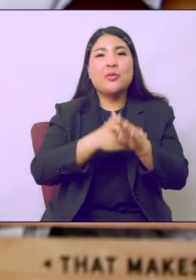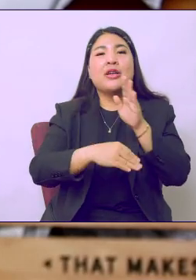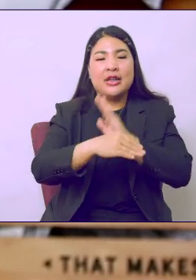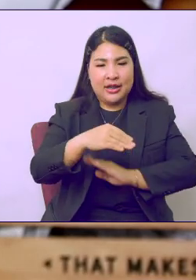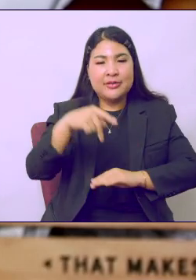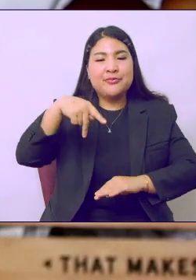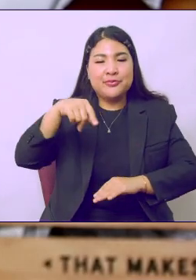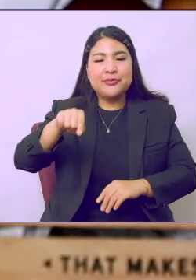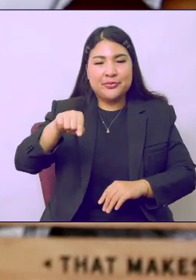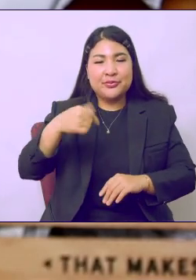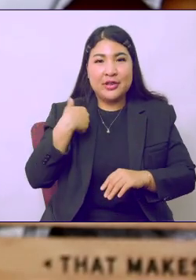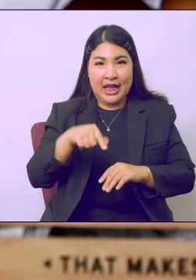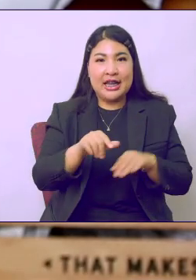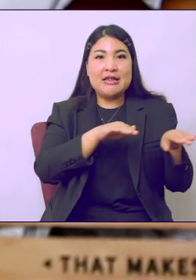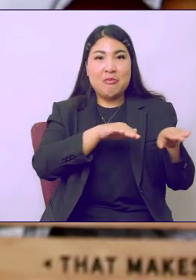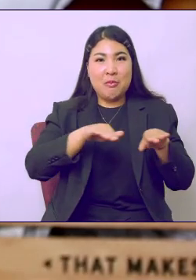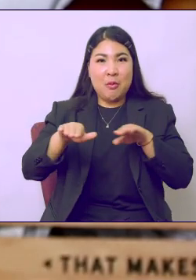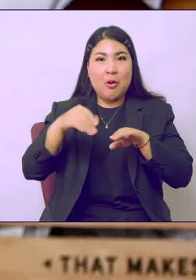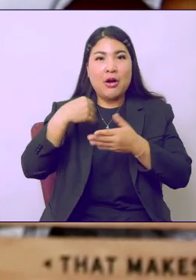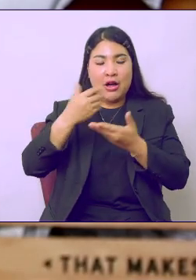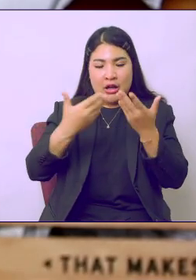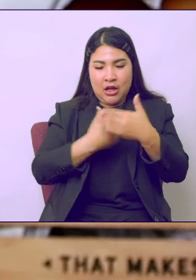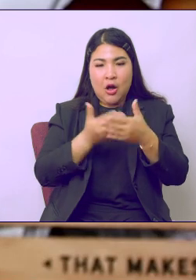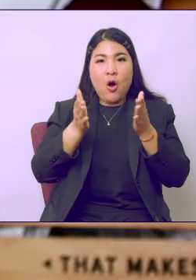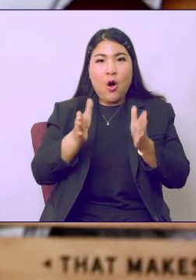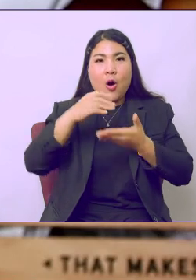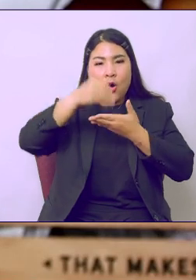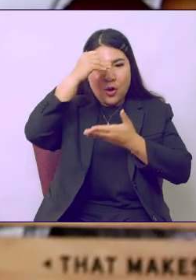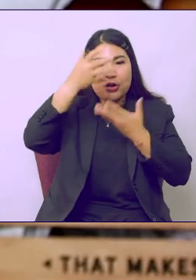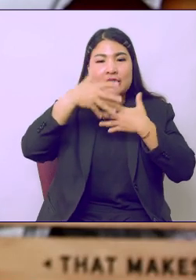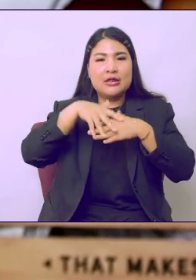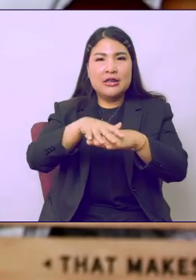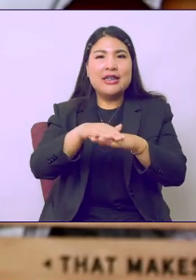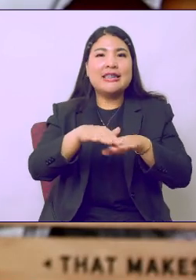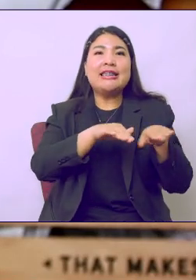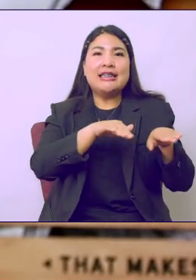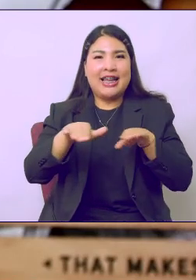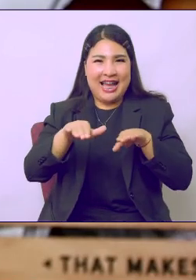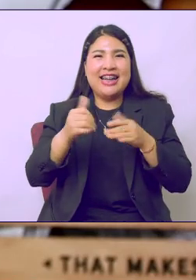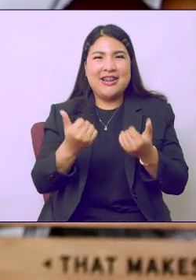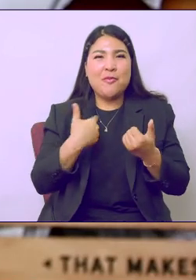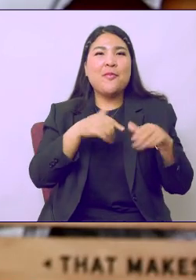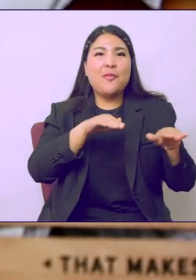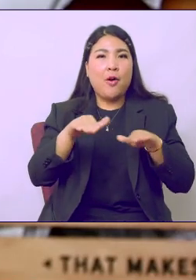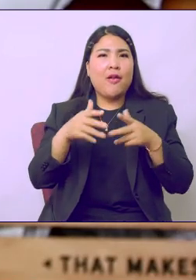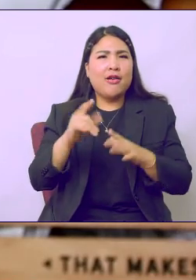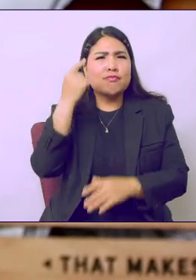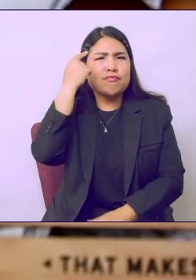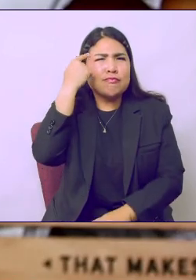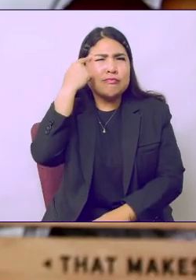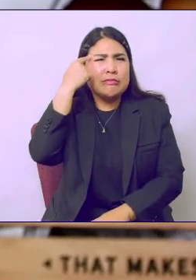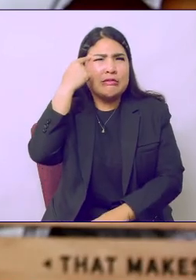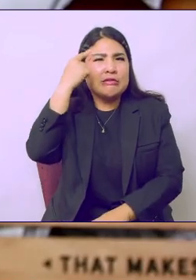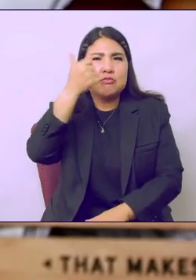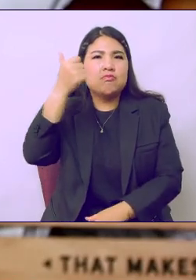อ่าเตรียมเข้าชั้นเรียนนะครับก็คือว่าทางโยคะเนี่ยเขาคเรียกว่า groundingนะครับก็คือว่าพร้อมและนะครับตัดความคิดจากอันอื่น